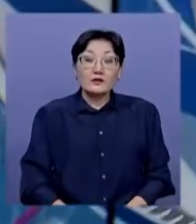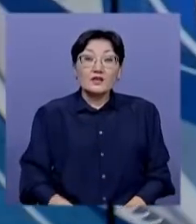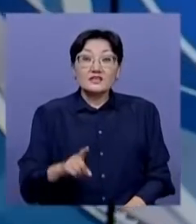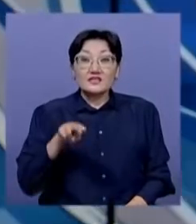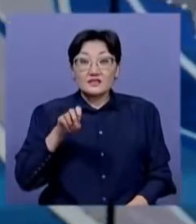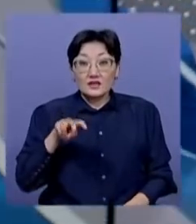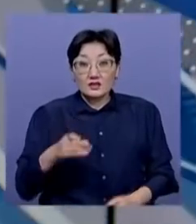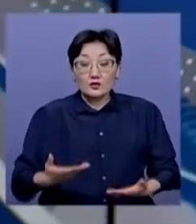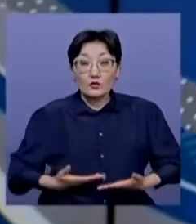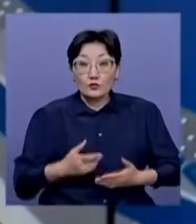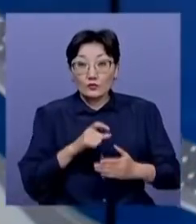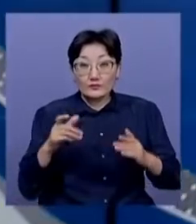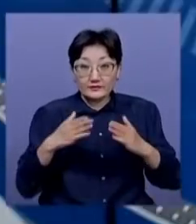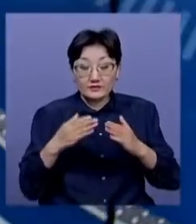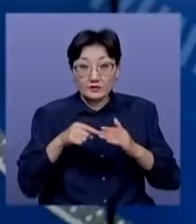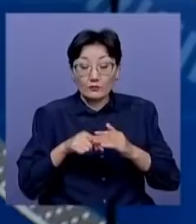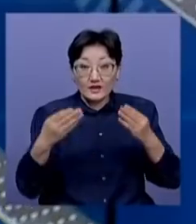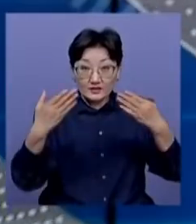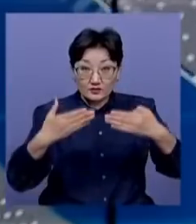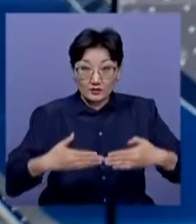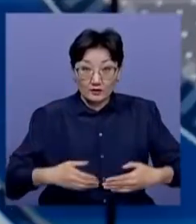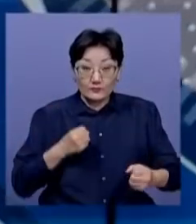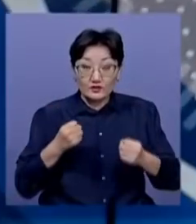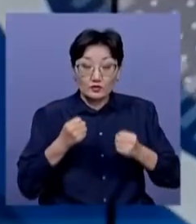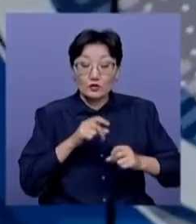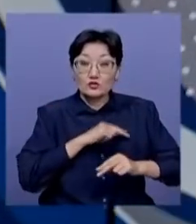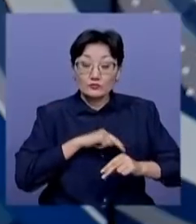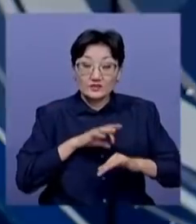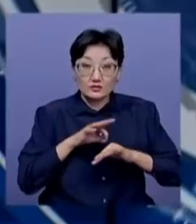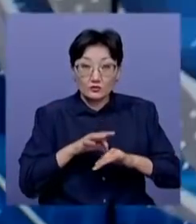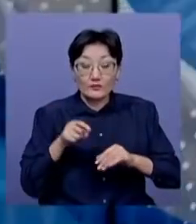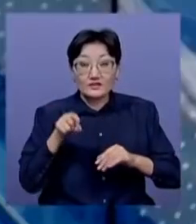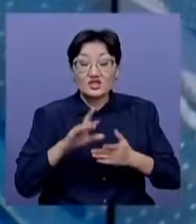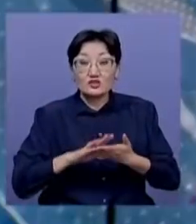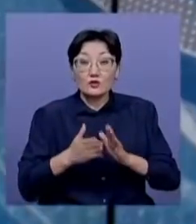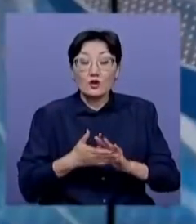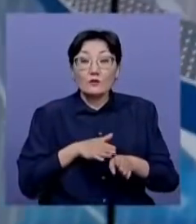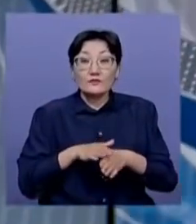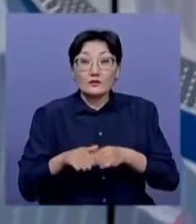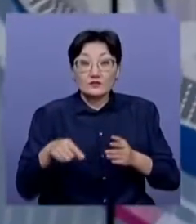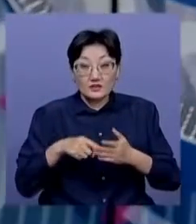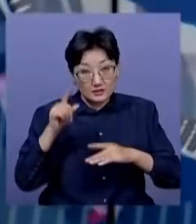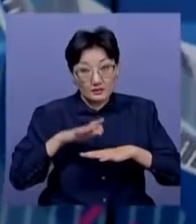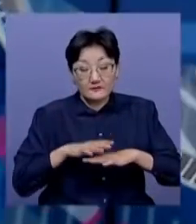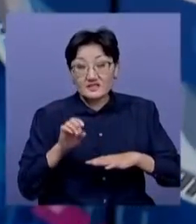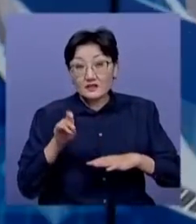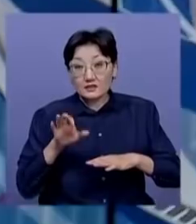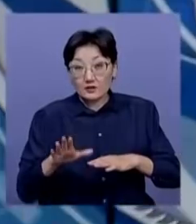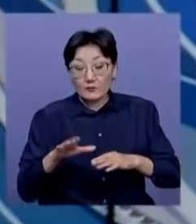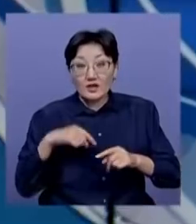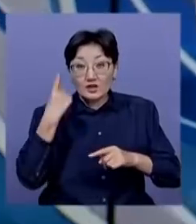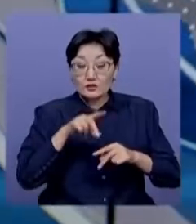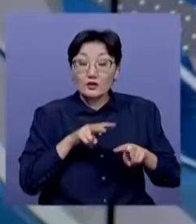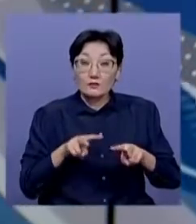Зерделідегі көп қабатты тұрғын үйлердің іргетастарын нығайту жұмыстары жүргізіліп жатыр. Ондағы жағдай толығымен қала әкімі Бақытжан Сағынтаевтың